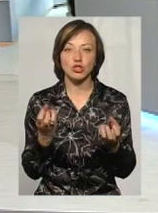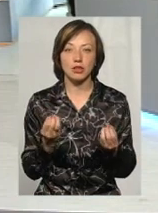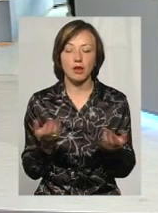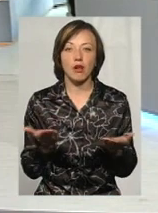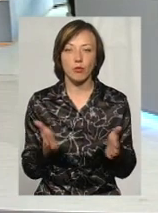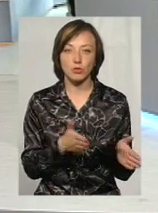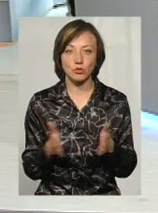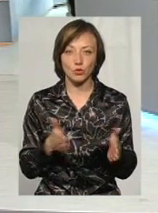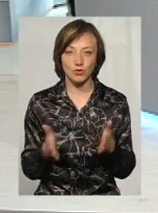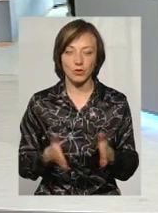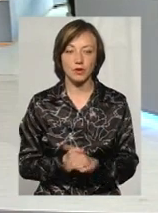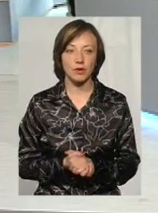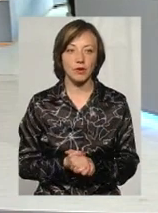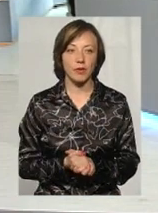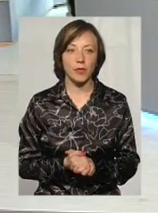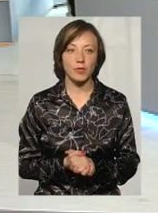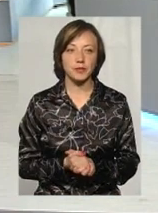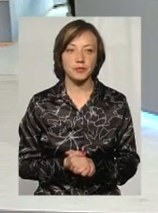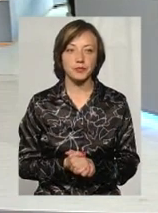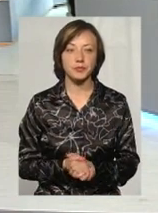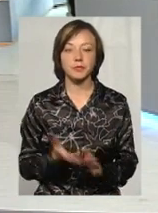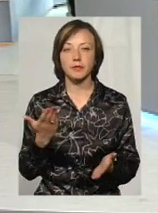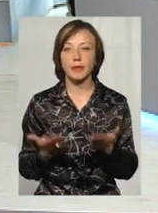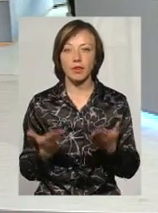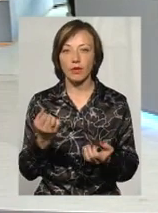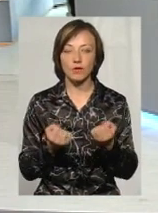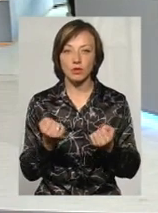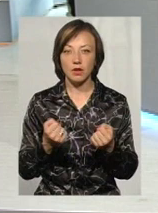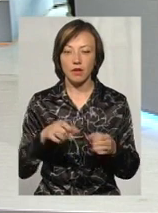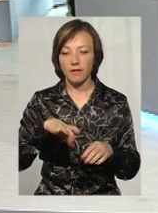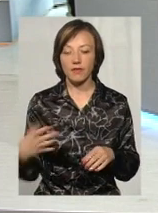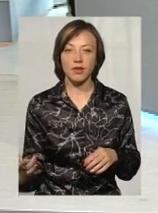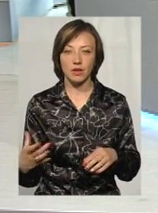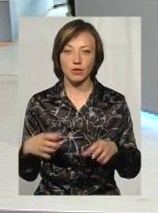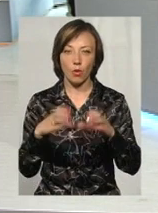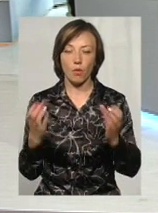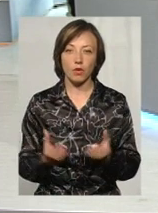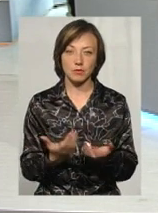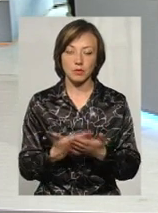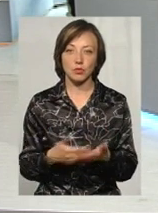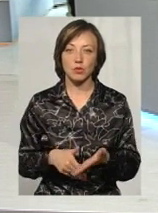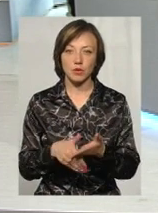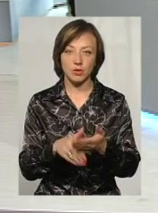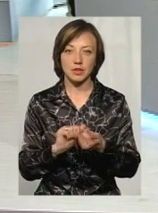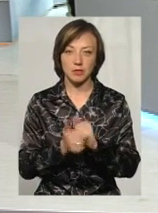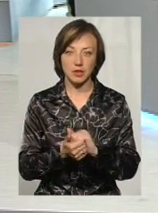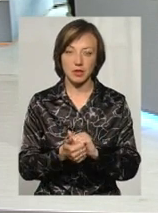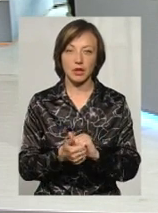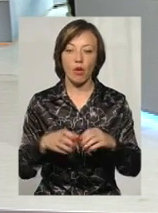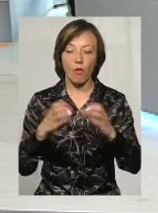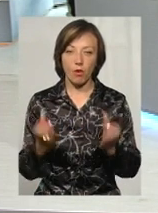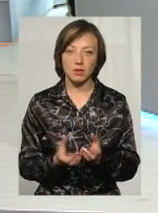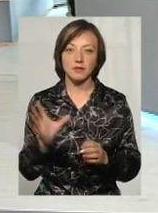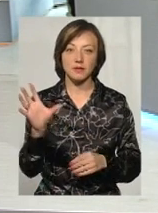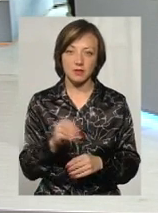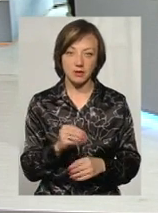пройти підготовку? Що ви маєте на увазі, якщо, наприклад, у водія відвалилось колесо, потрібно йому допомогти замінити колесо? Так, звісно, всі